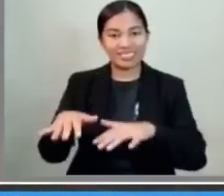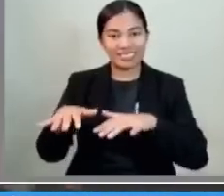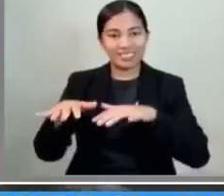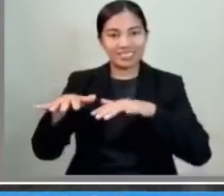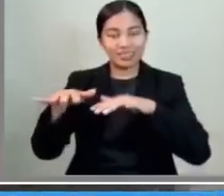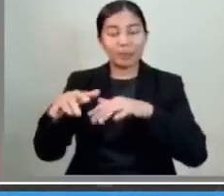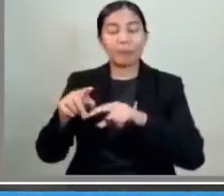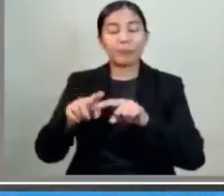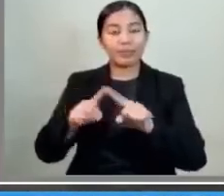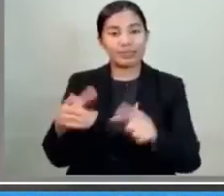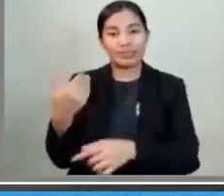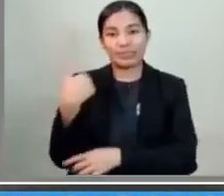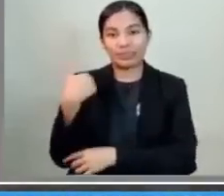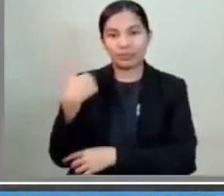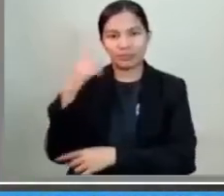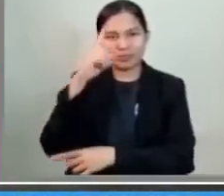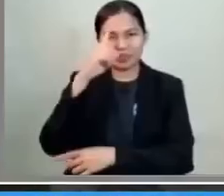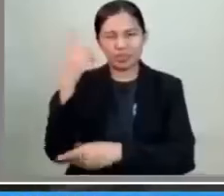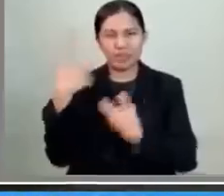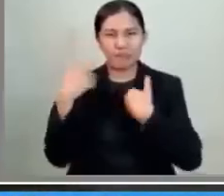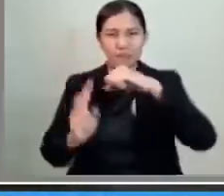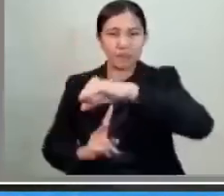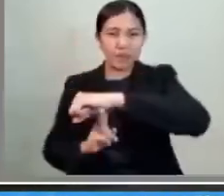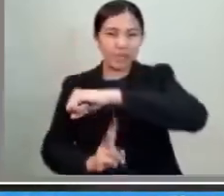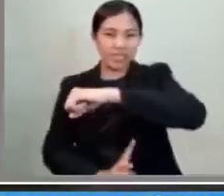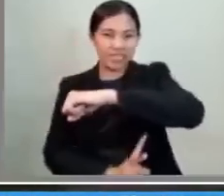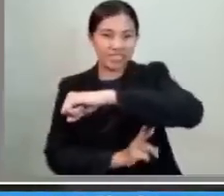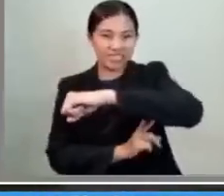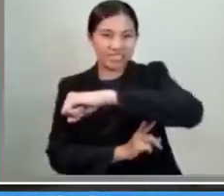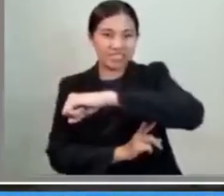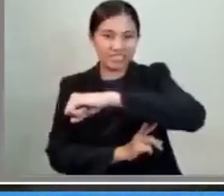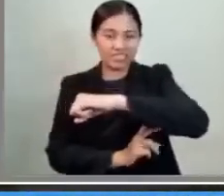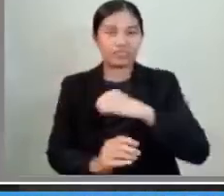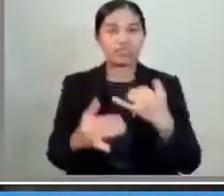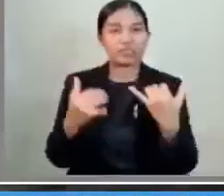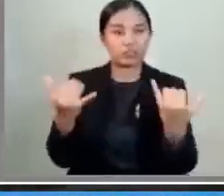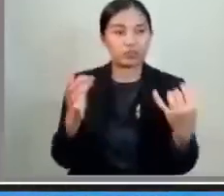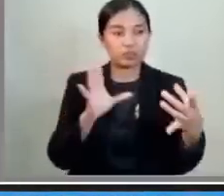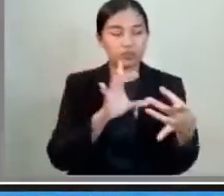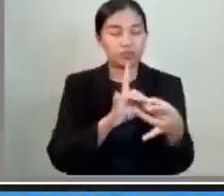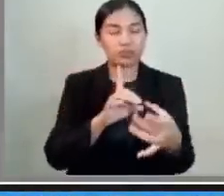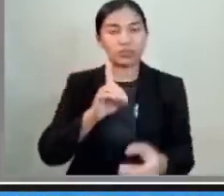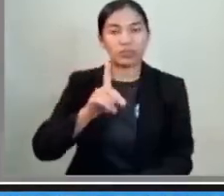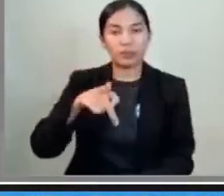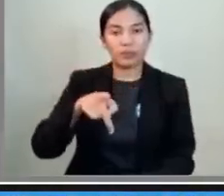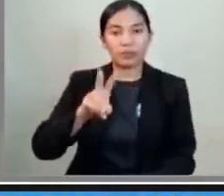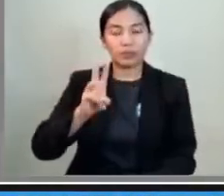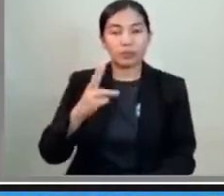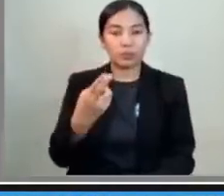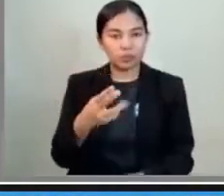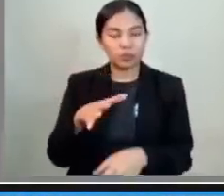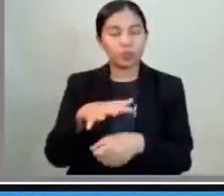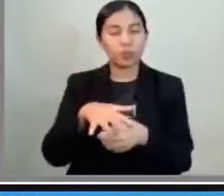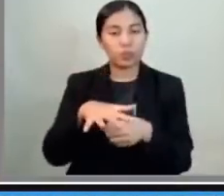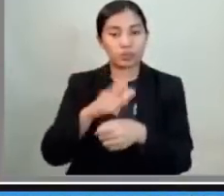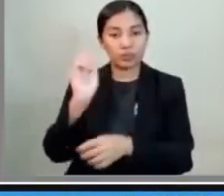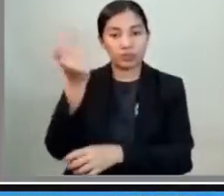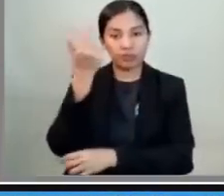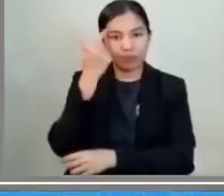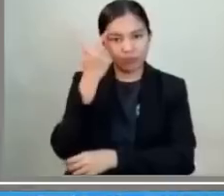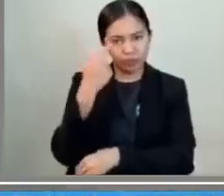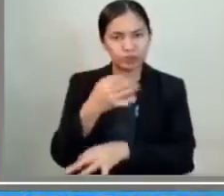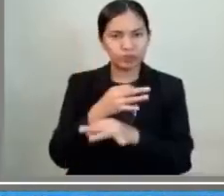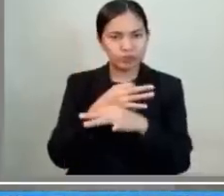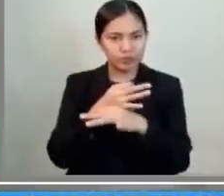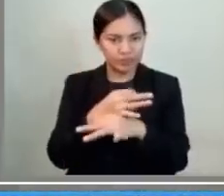sa Tulaok Bridge sa itaas. Nakikipag-ugnayan daw sila sa DPWH at mga lokal na pamahalaan para maisaayos ang waterways